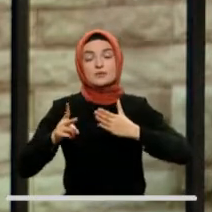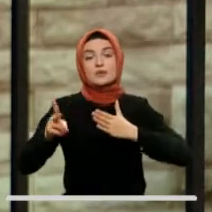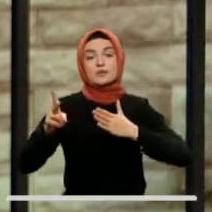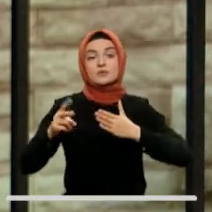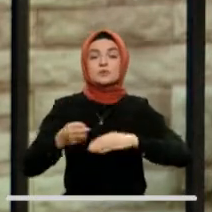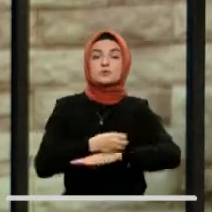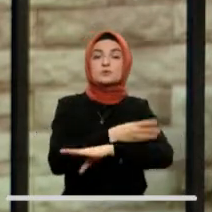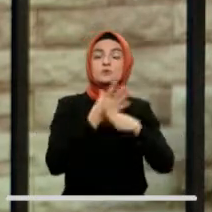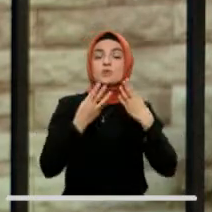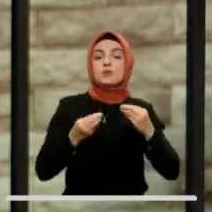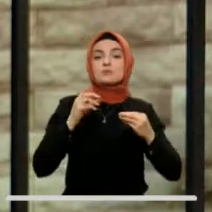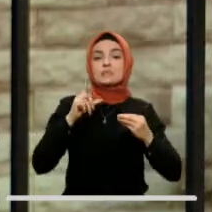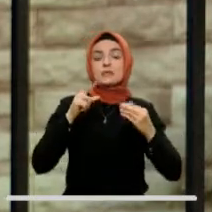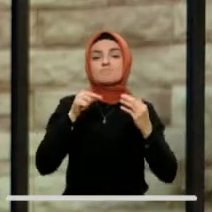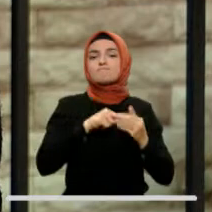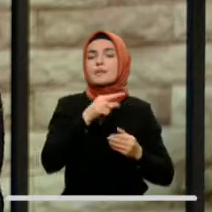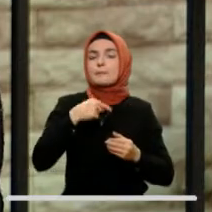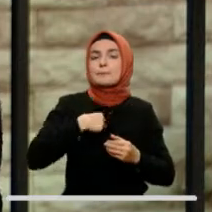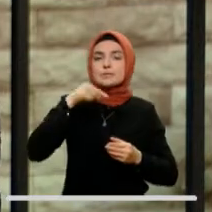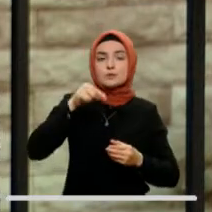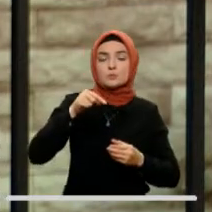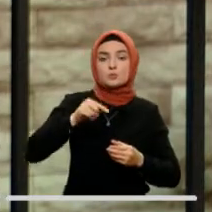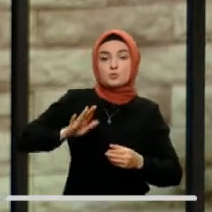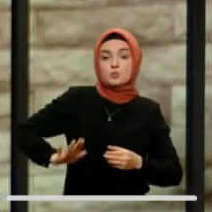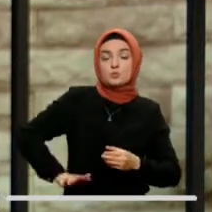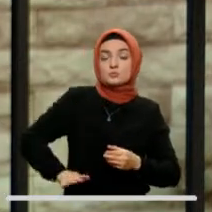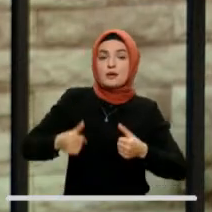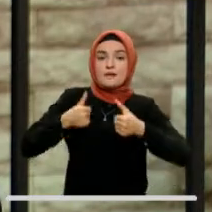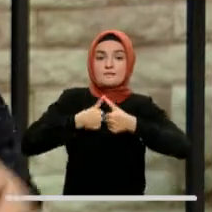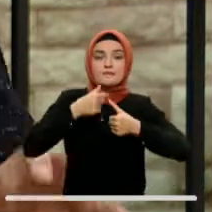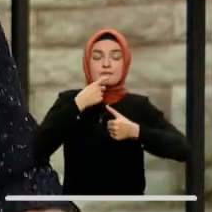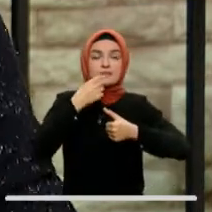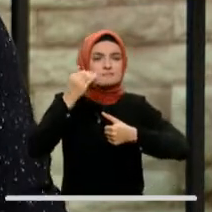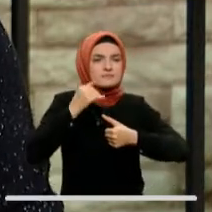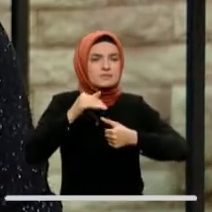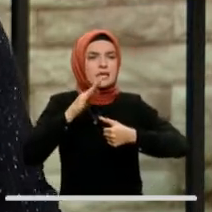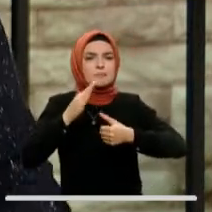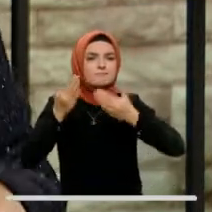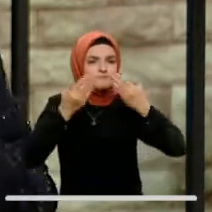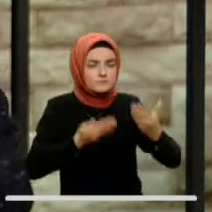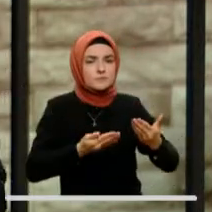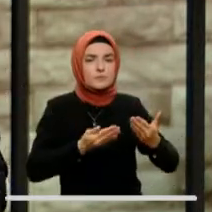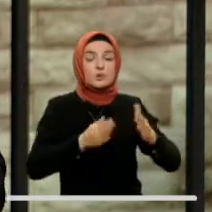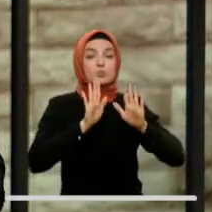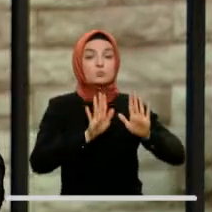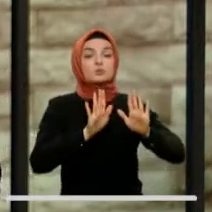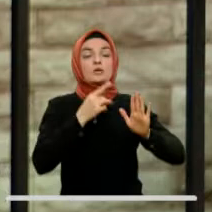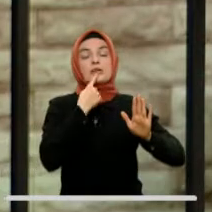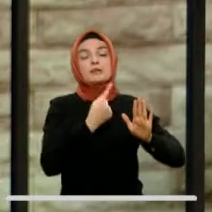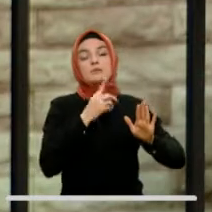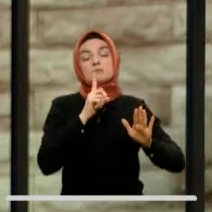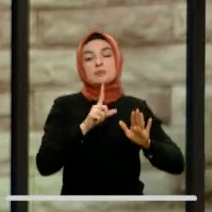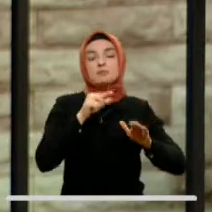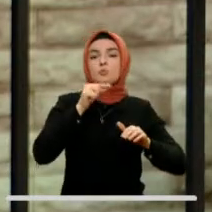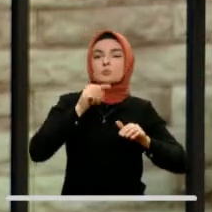olması lazım. Evet. Ama biz bunu çocuklarımıza evlilik yaşı gelmediği dönemlerde önümüze sunduklarını durdurmamız lazım. Peki.